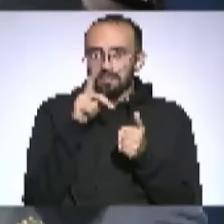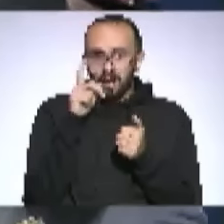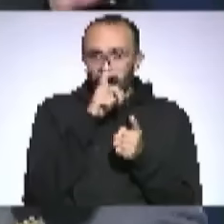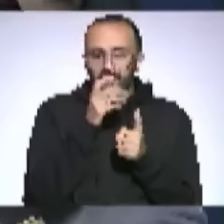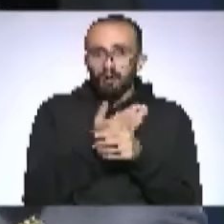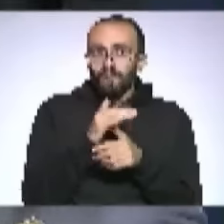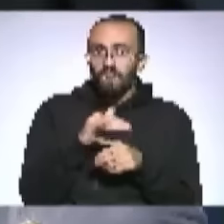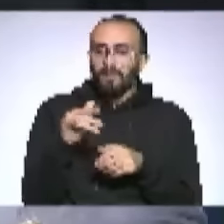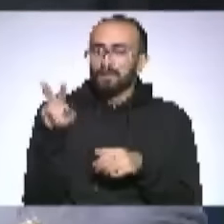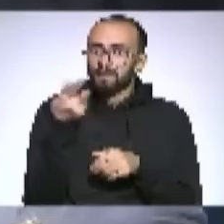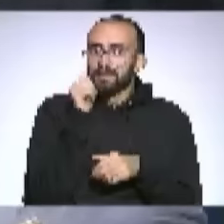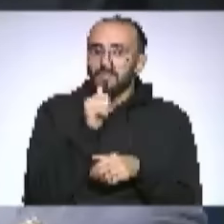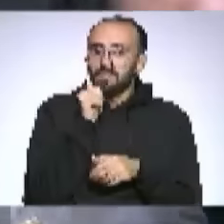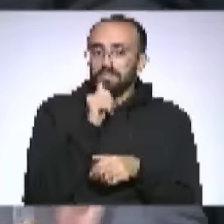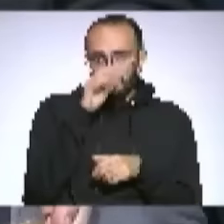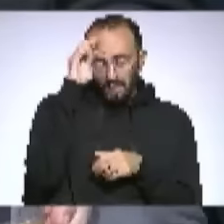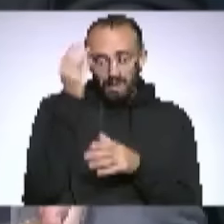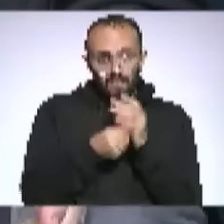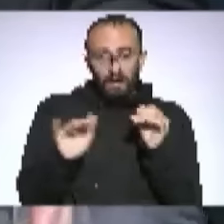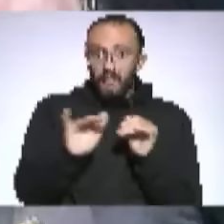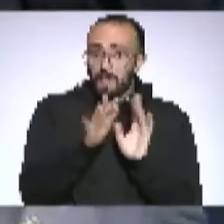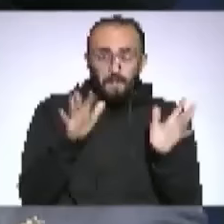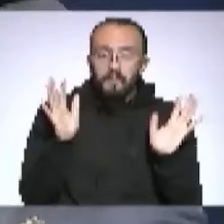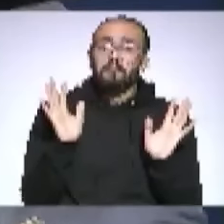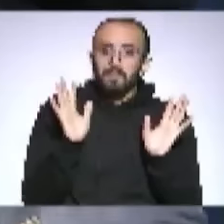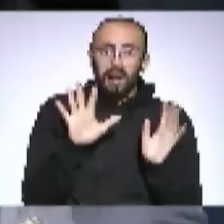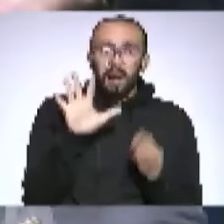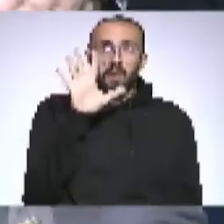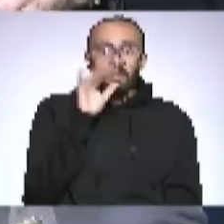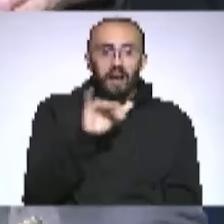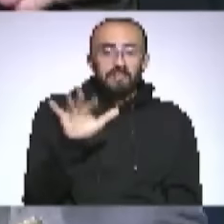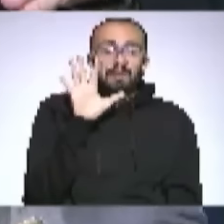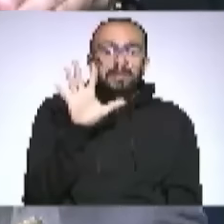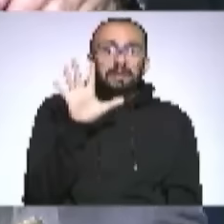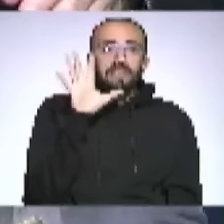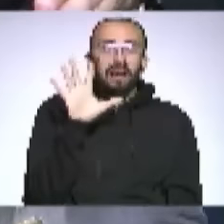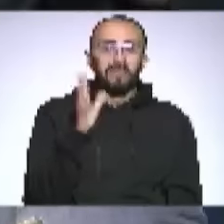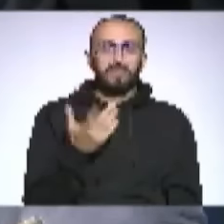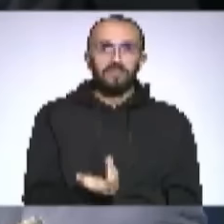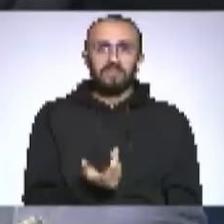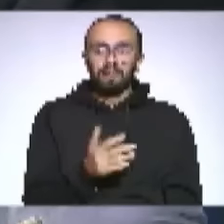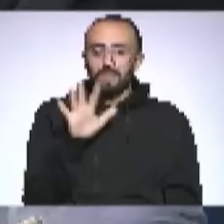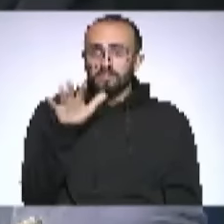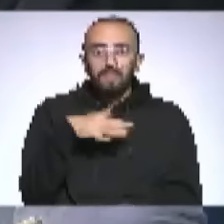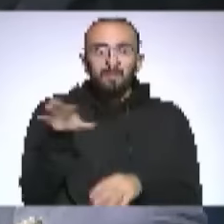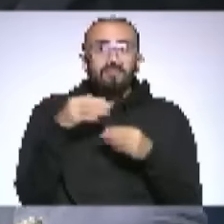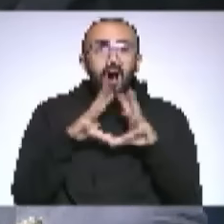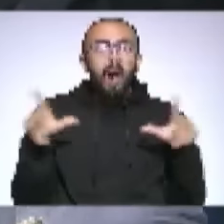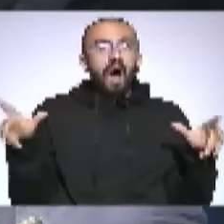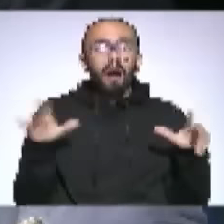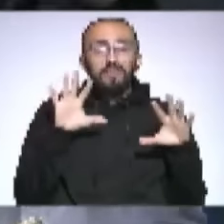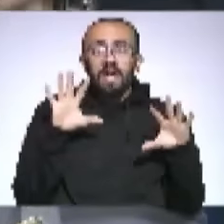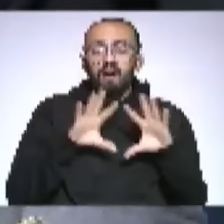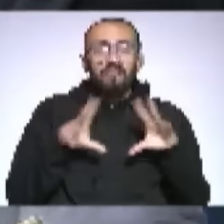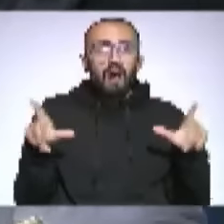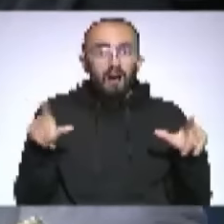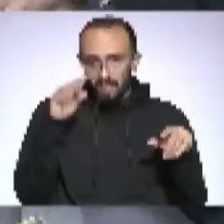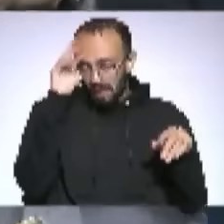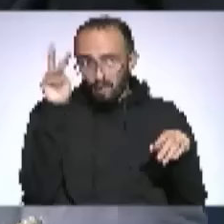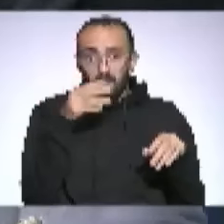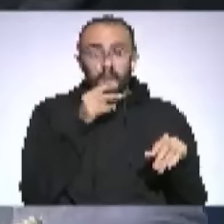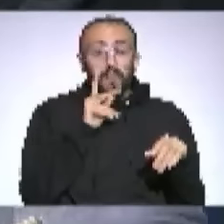الولاد في فرق انه ما عندهمش عال او عندهم طفل صح صح انما عندهم خمس عيال دول هيضيعوا في الشارع صح لو سابوا